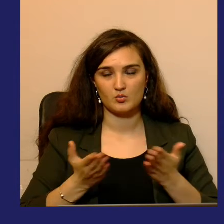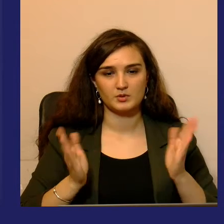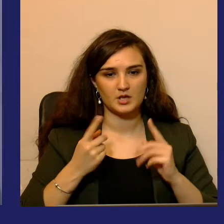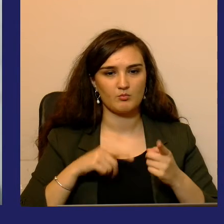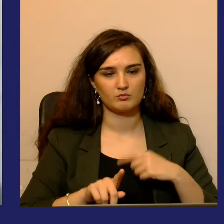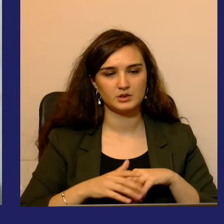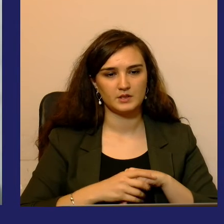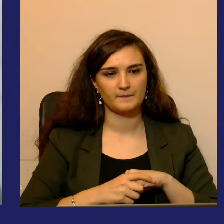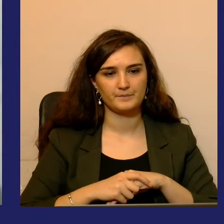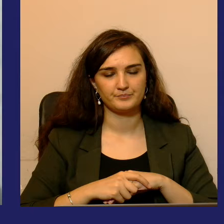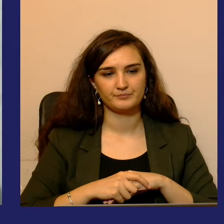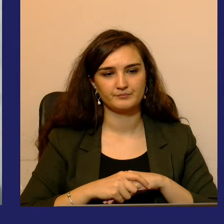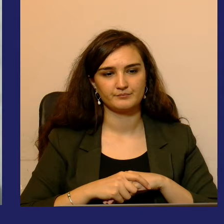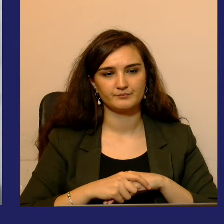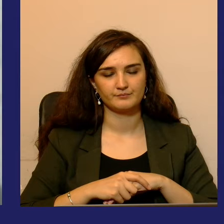გამომდინარე.